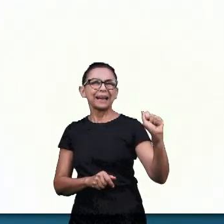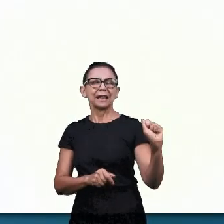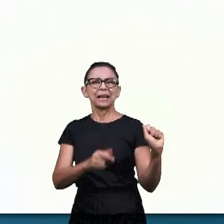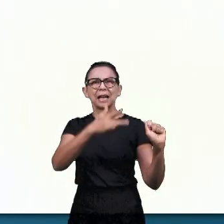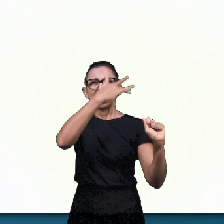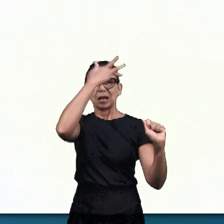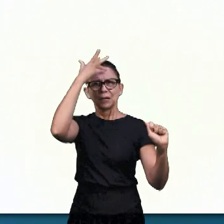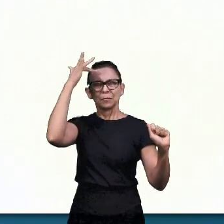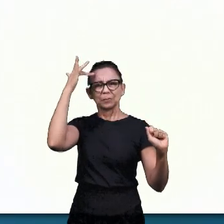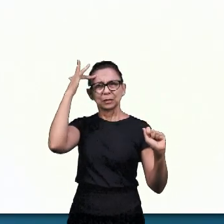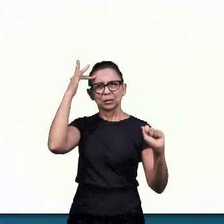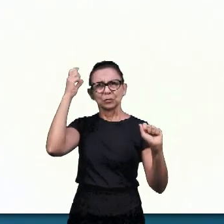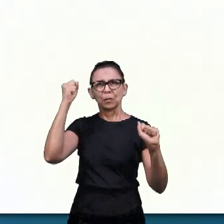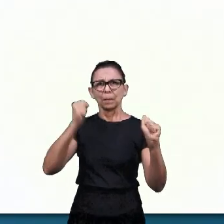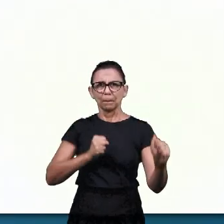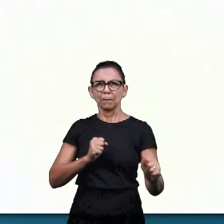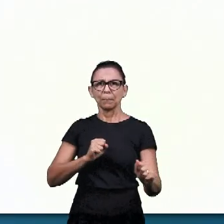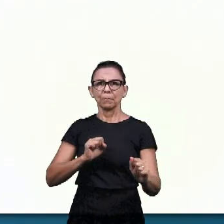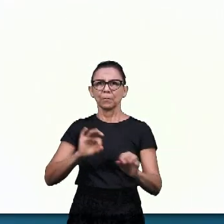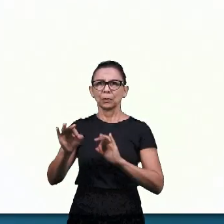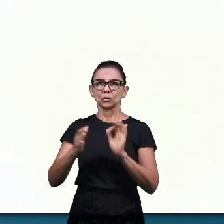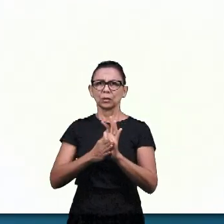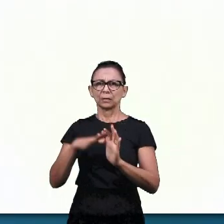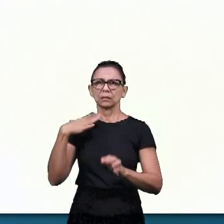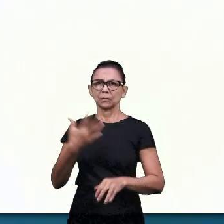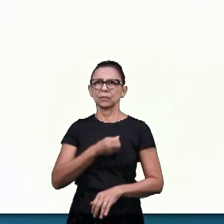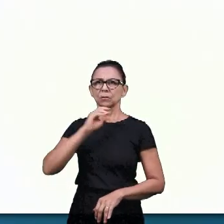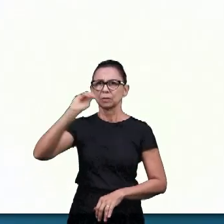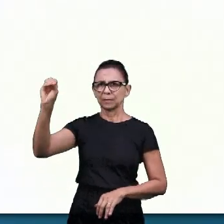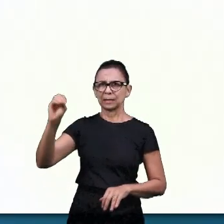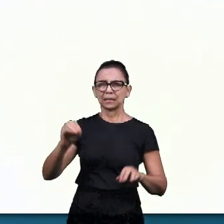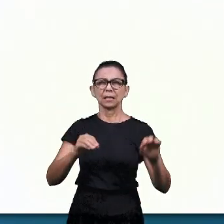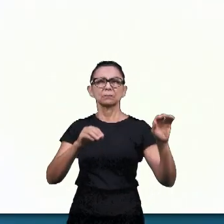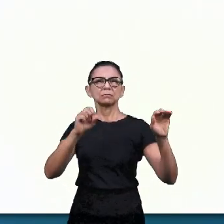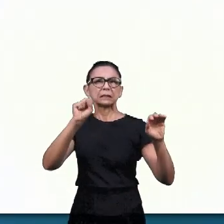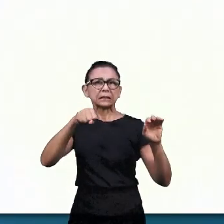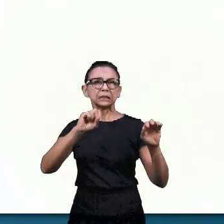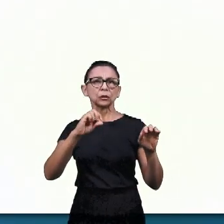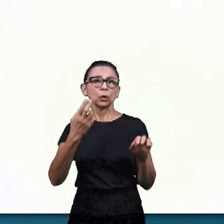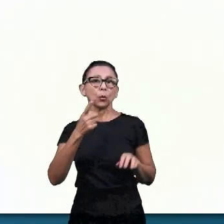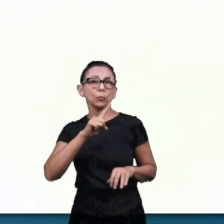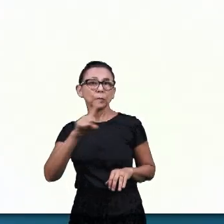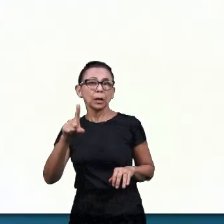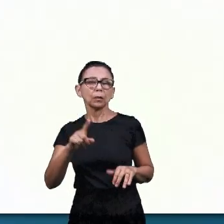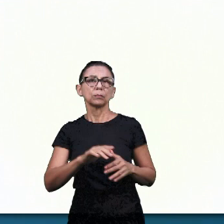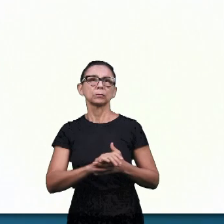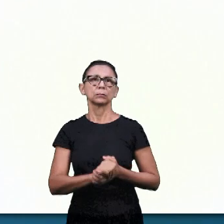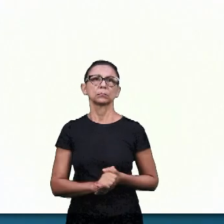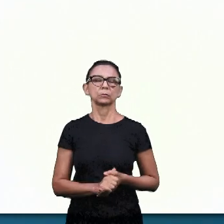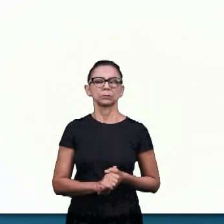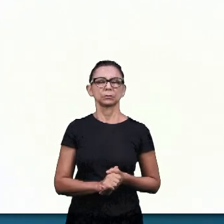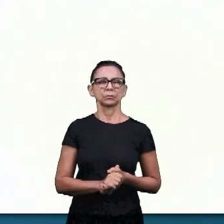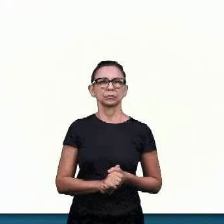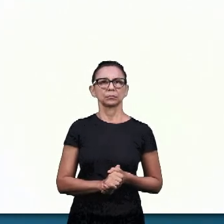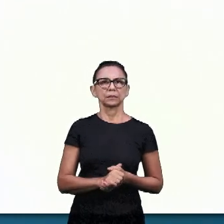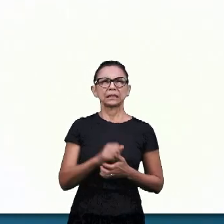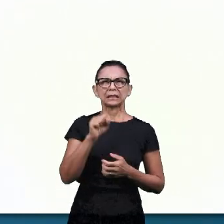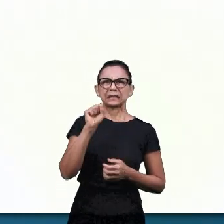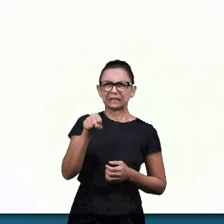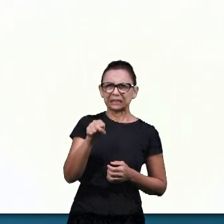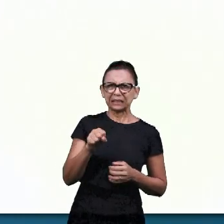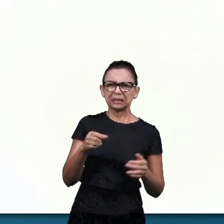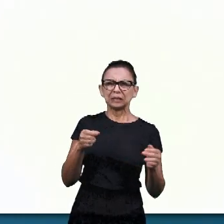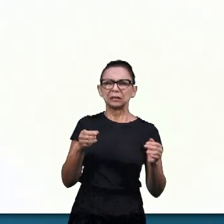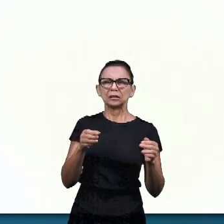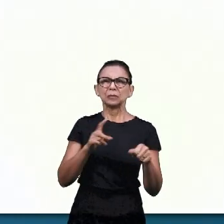de salut? Oui ou non? B. Quand? Vous allez lire ce texte et répondre